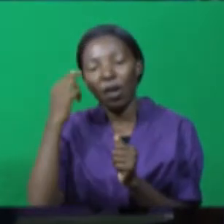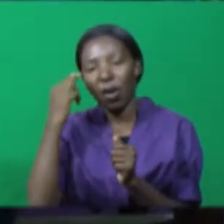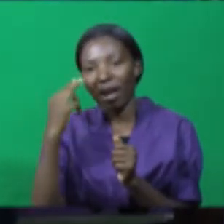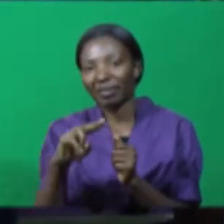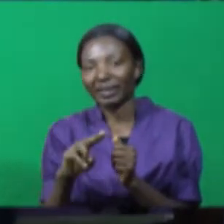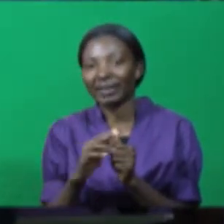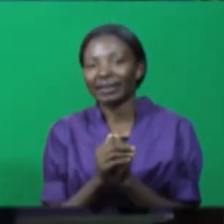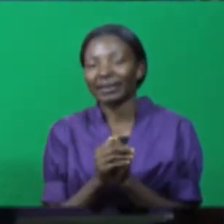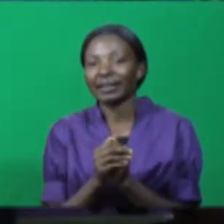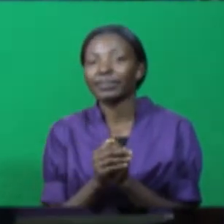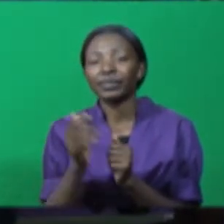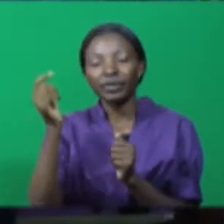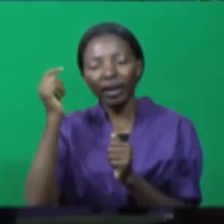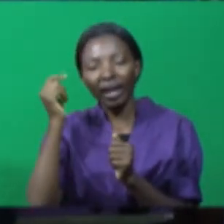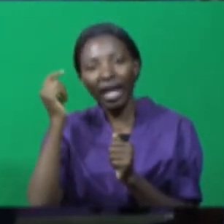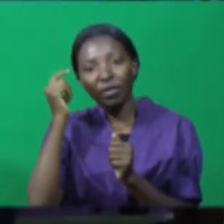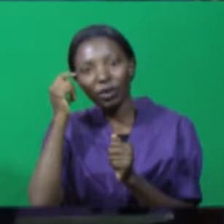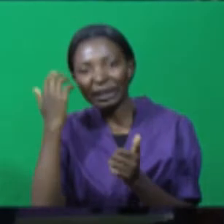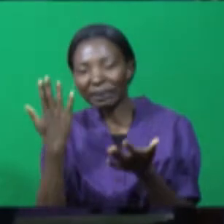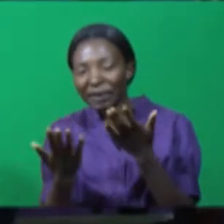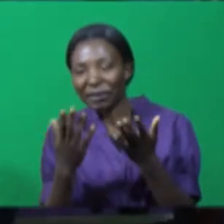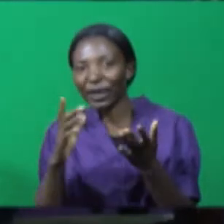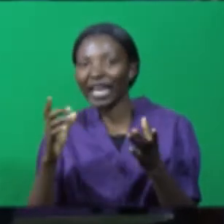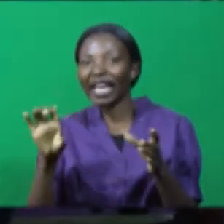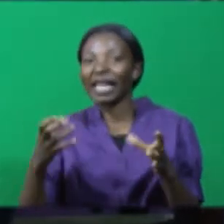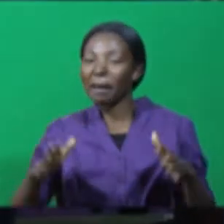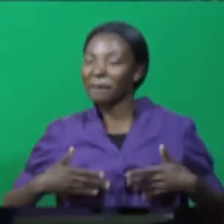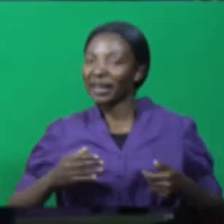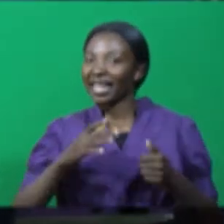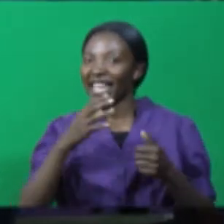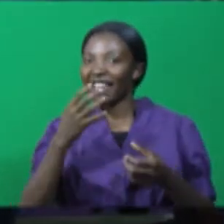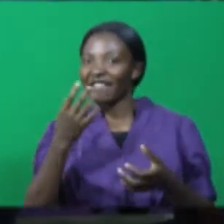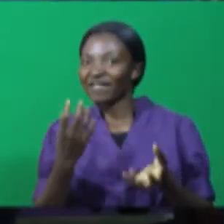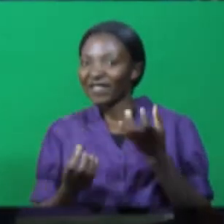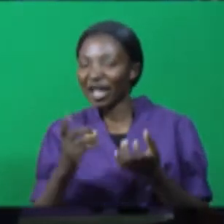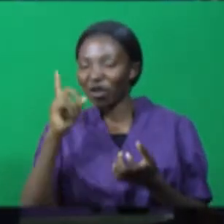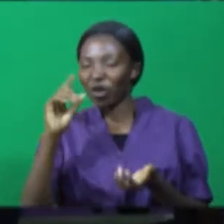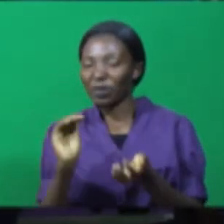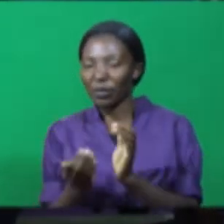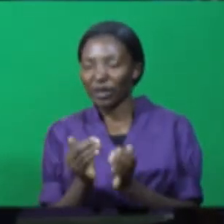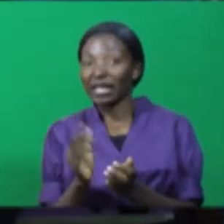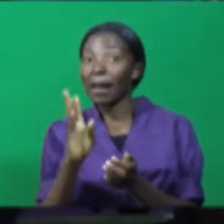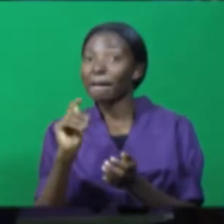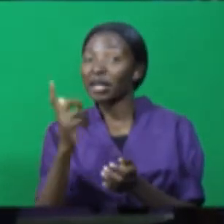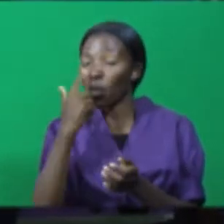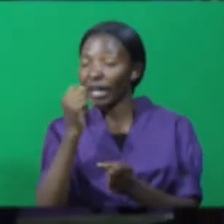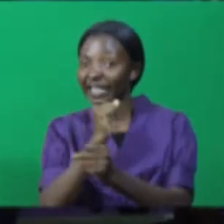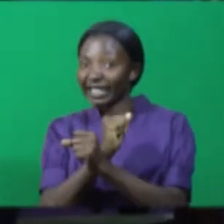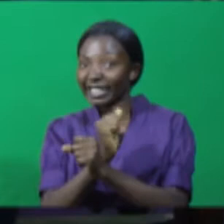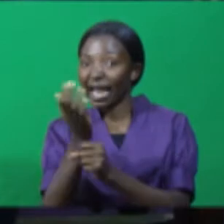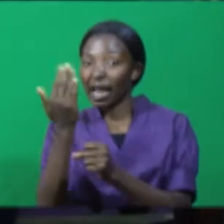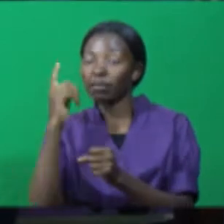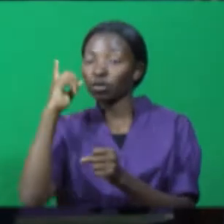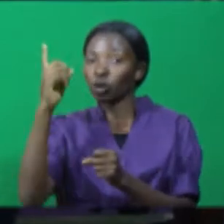rajeka ndaifunga teri literal alright regatinde pana Exodus 14 verse 23 kuenda pa